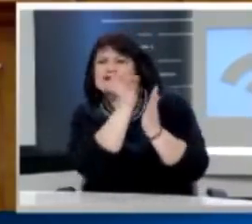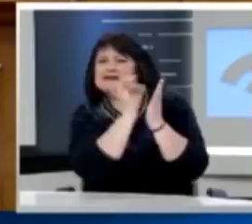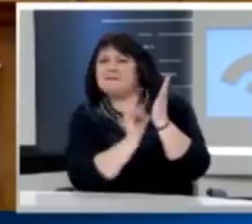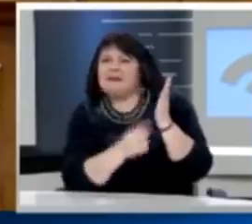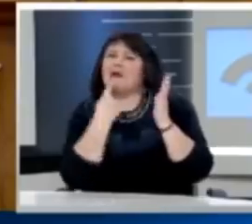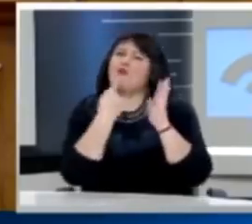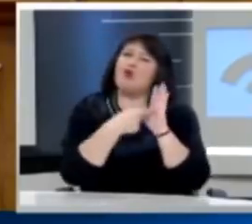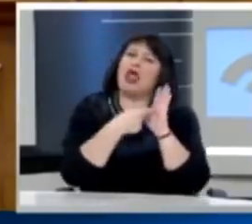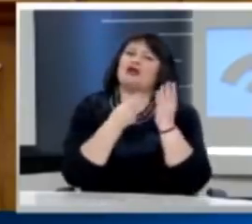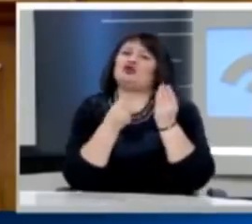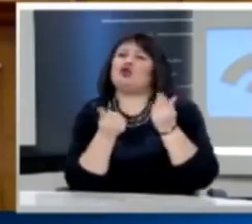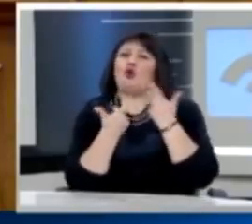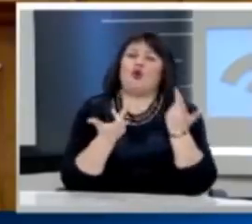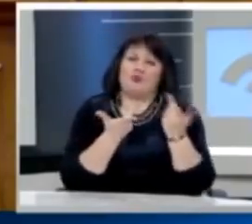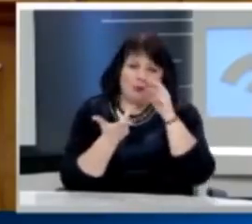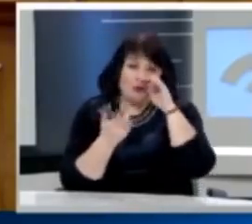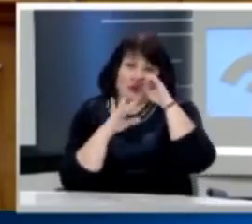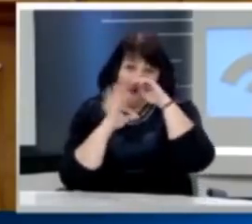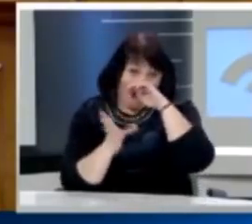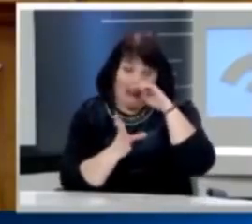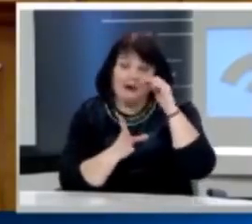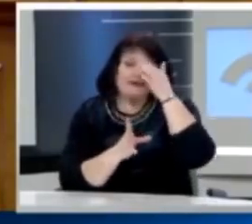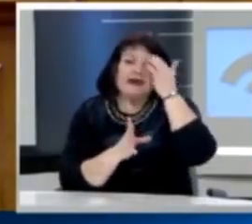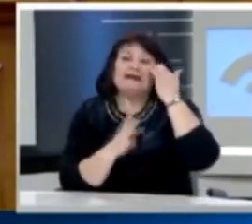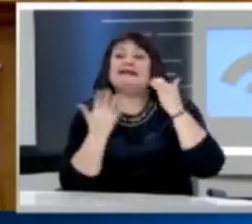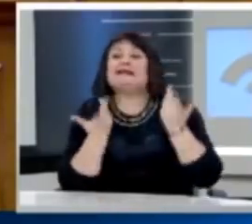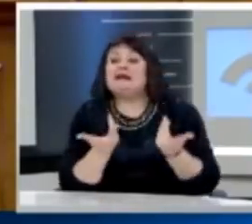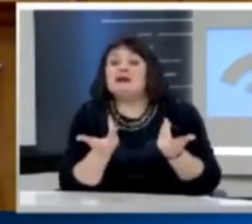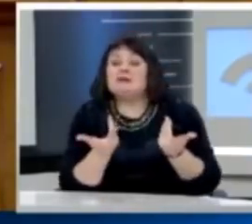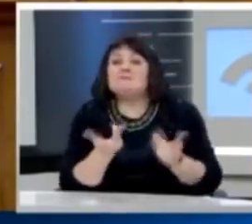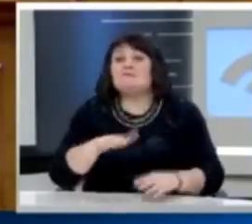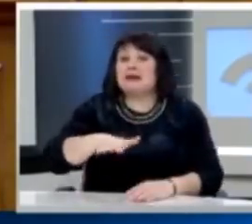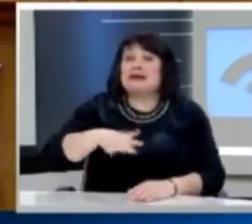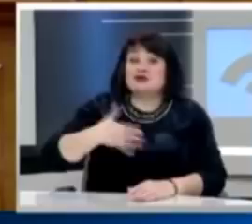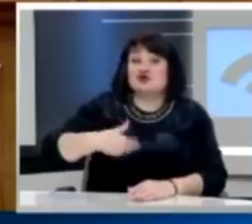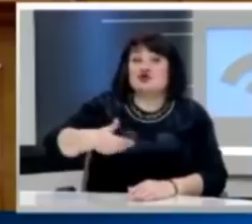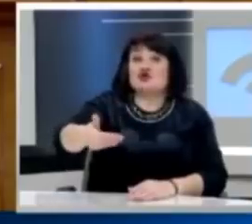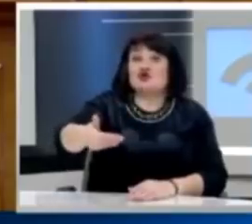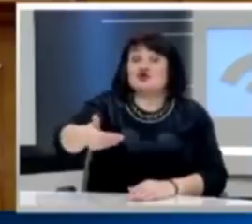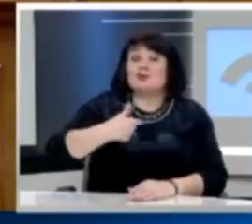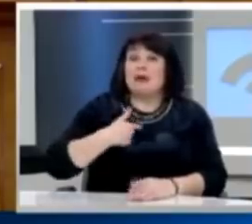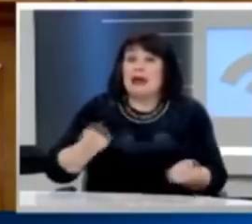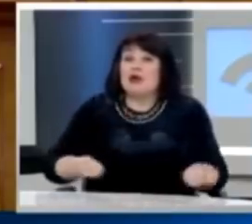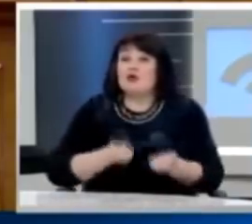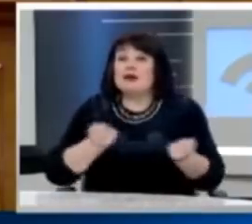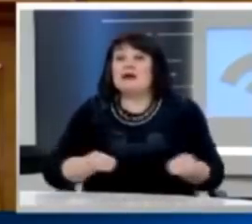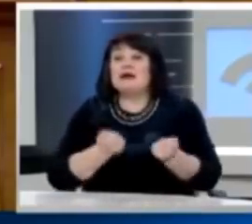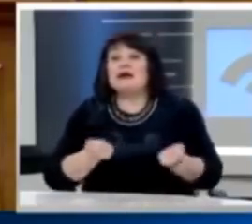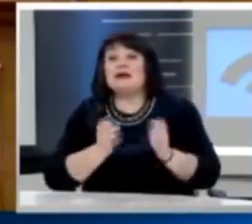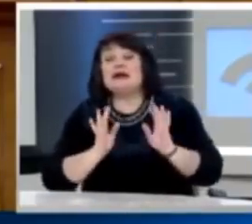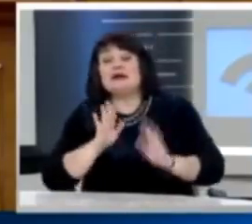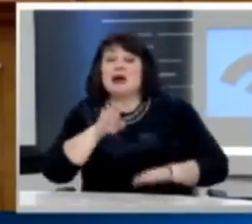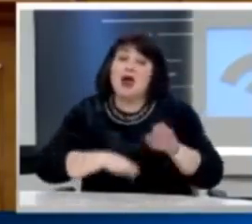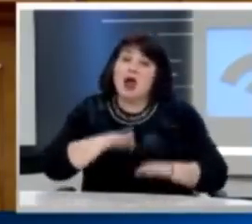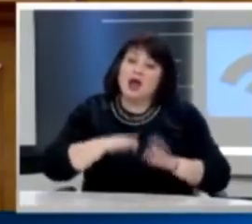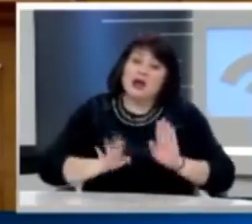τα διάφορα σημεία στα οποία αναφέρονται αυτά, αφήνουν ανοιχτά για μελλοντική αξιοποίηση,